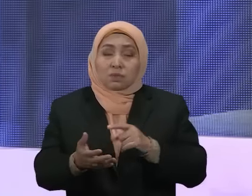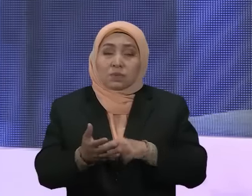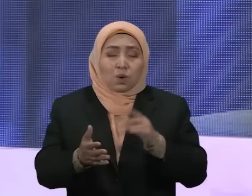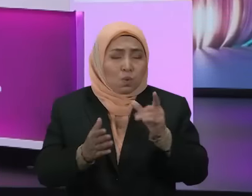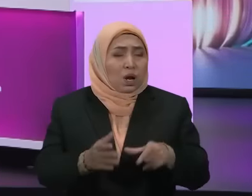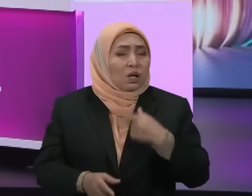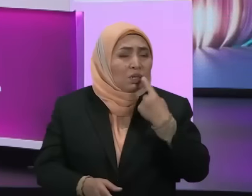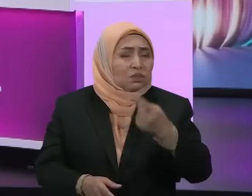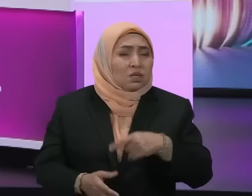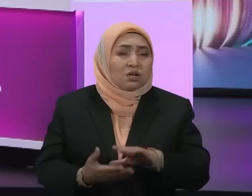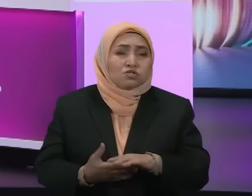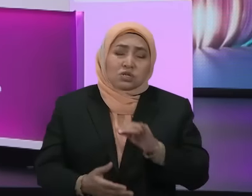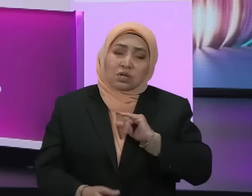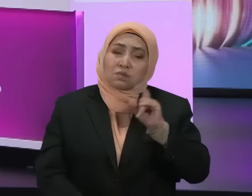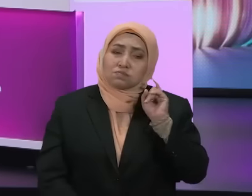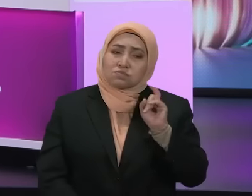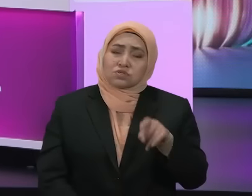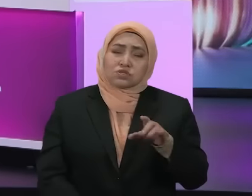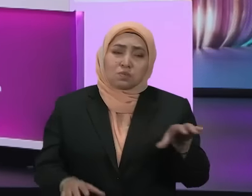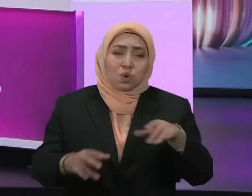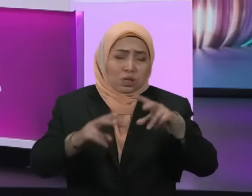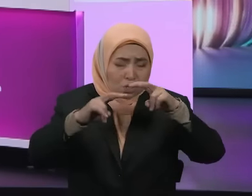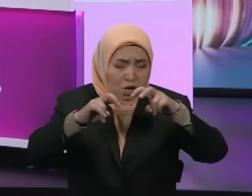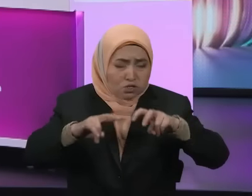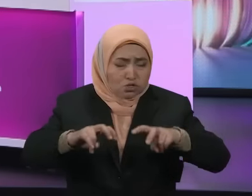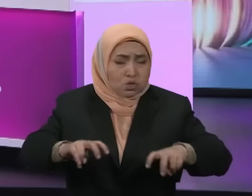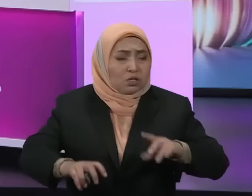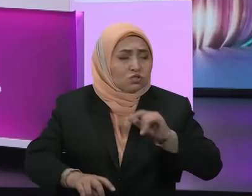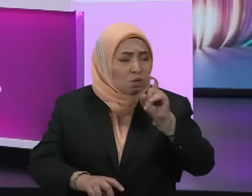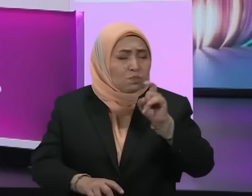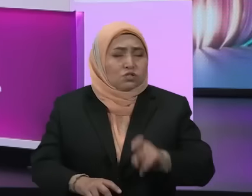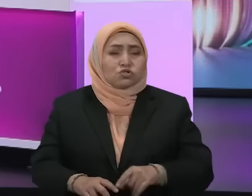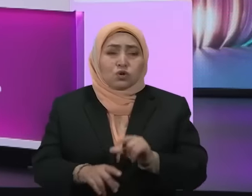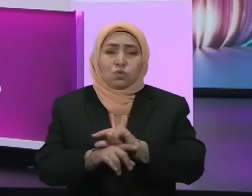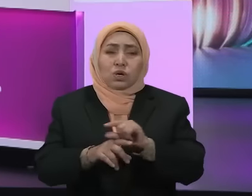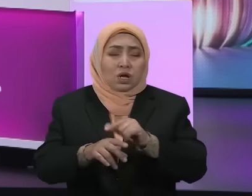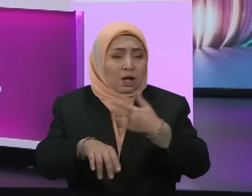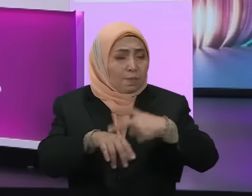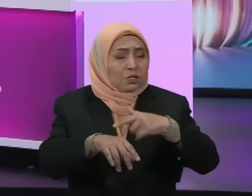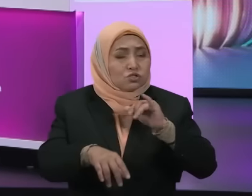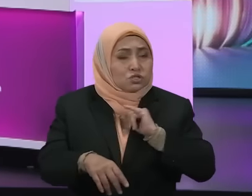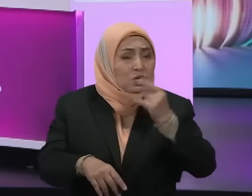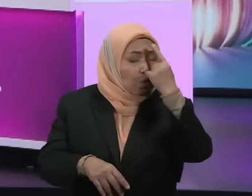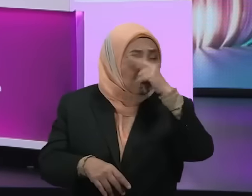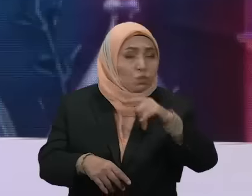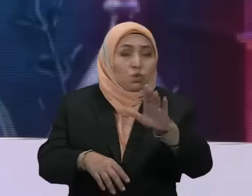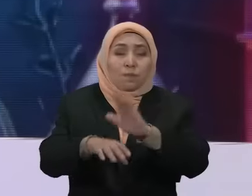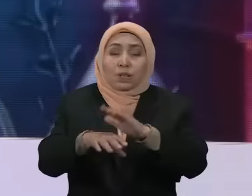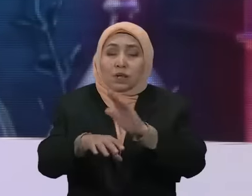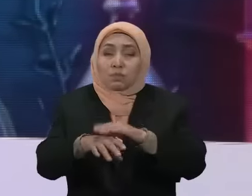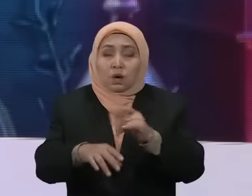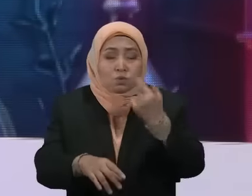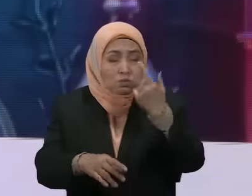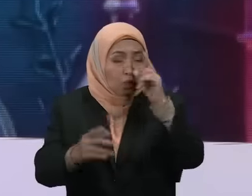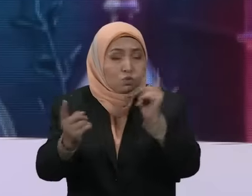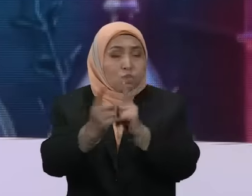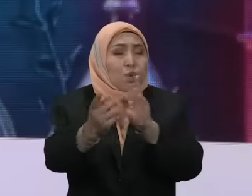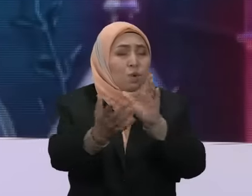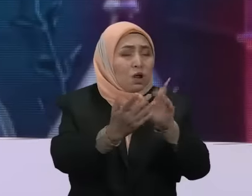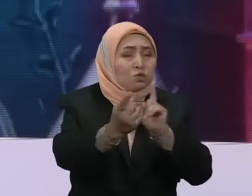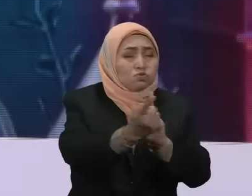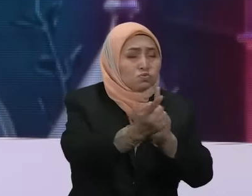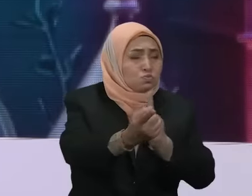kata bahawa saya kena buat kajian, ya, saya kena gunakan masa saya untuk menegur, jumpa orang ini, jumpa orang